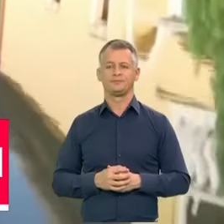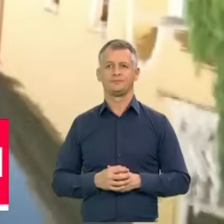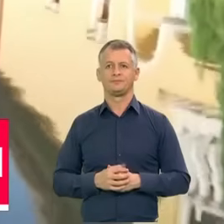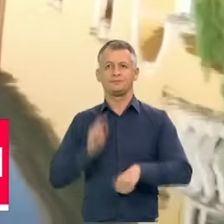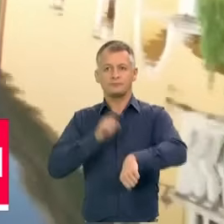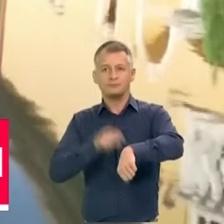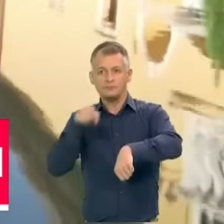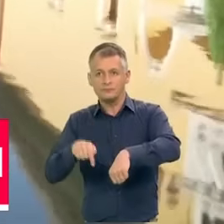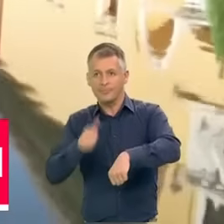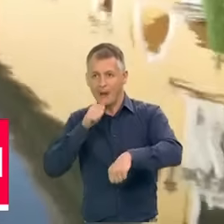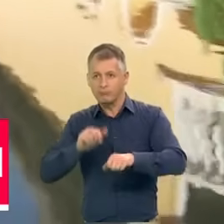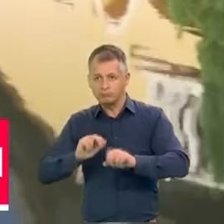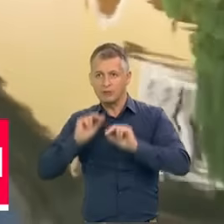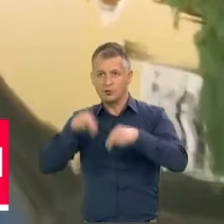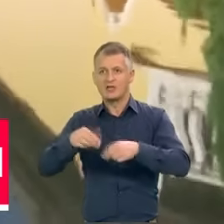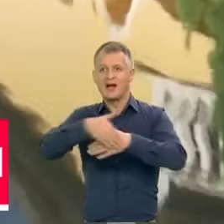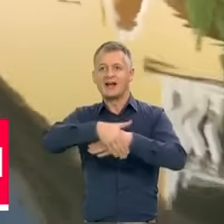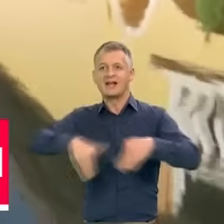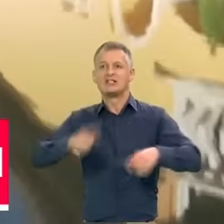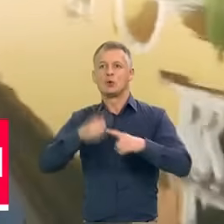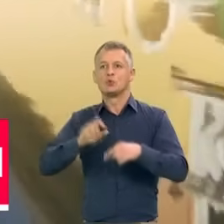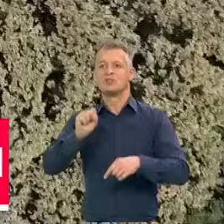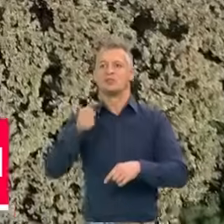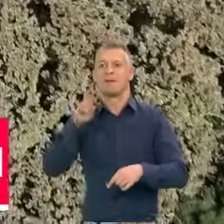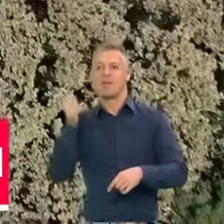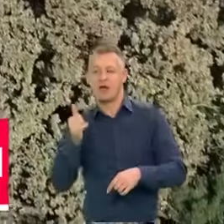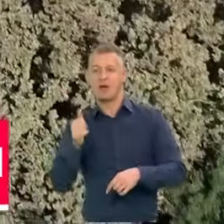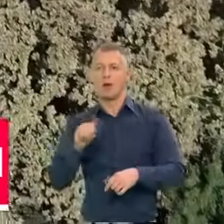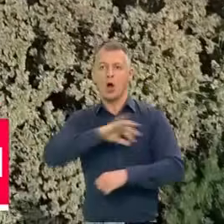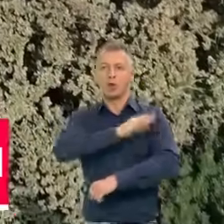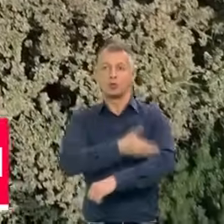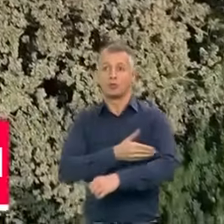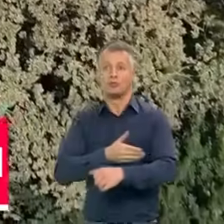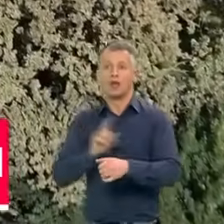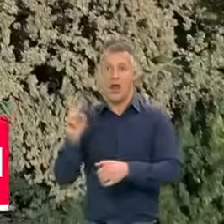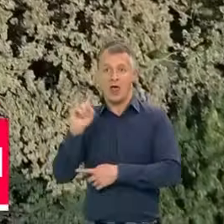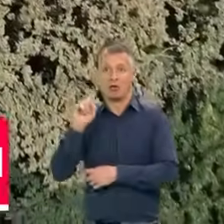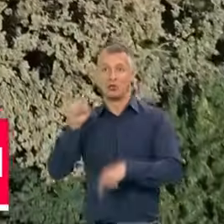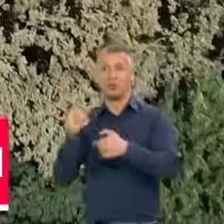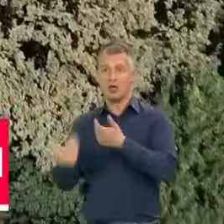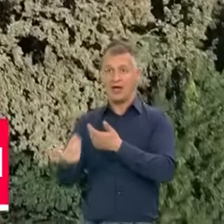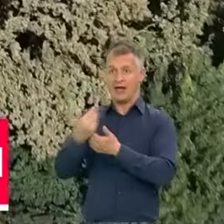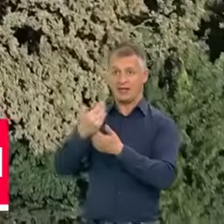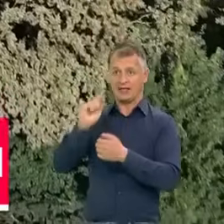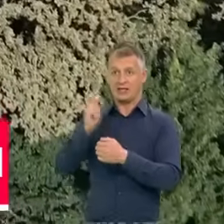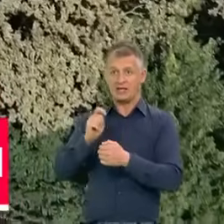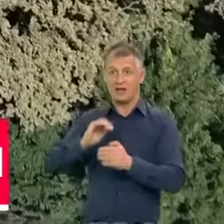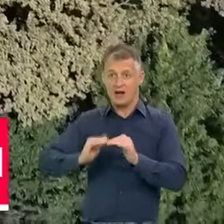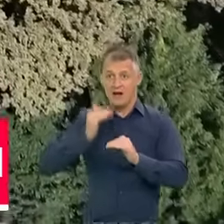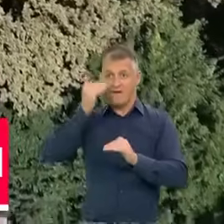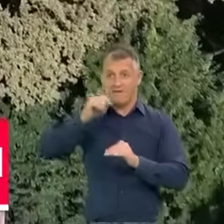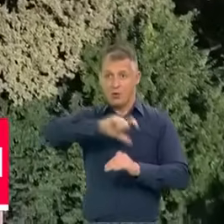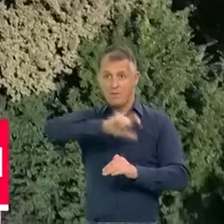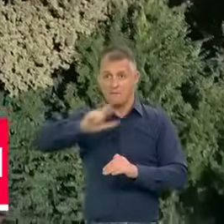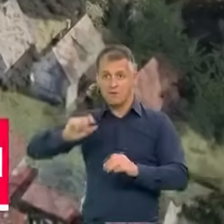între timp inundațiile au ajuns la granița cu Serbia autoritățile sunt deja în alertă după ce la intrarea în țară nivelul fluviului a trecut deja de